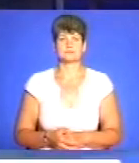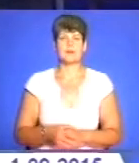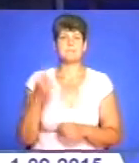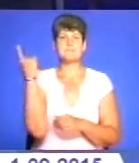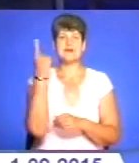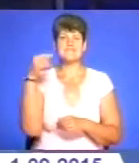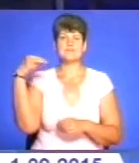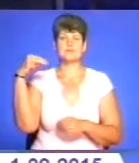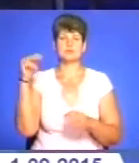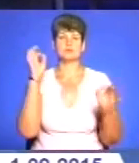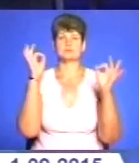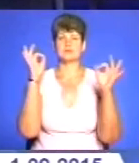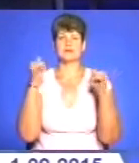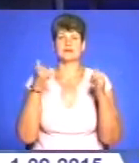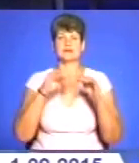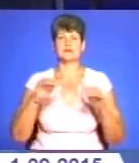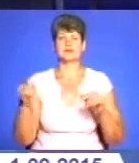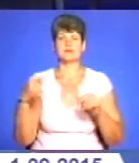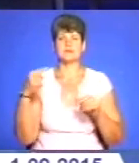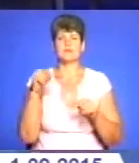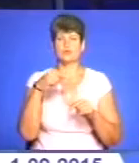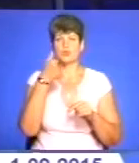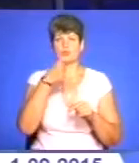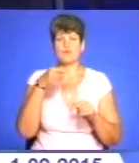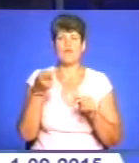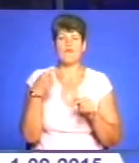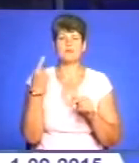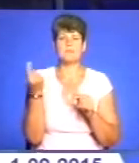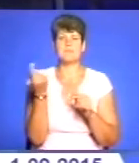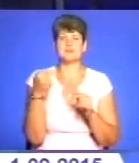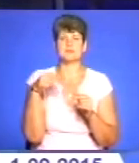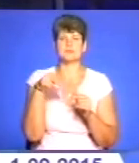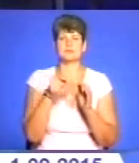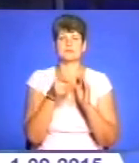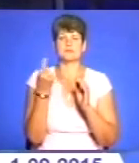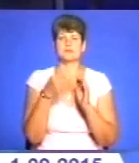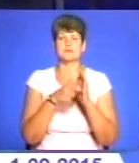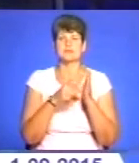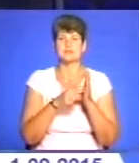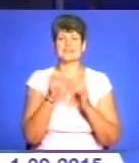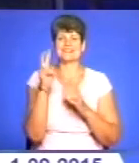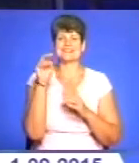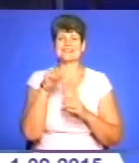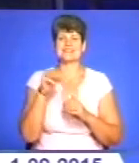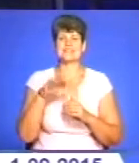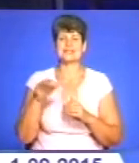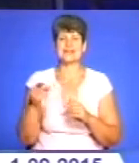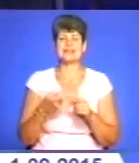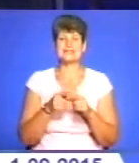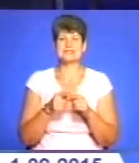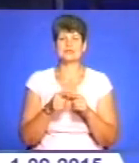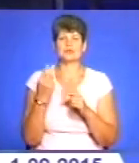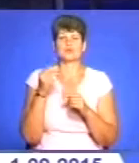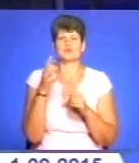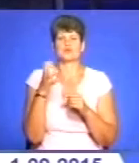Перший дзвоник пролунав для школярів Тернопільщини. Цього року в області вперше приступило у поріг школи майже 12 тисяч дітей. Це на 500 більше, ніж